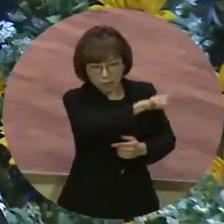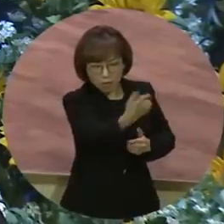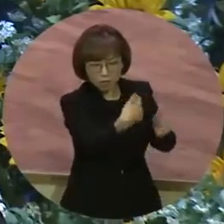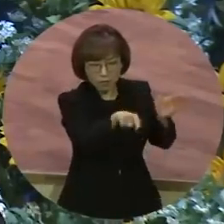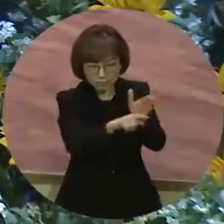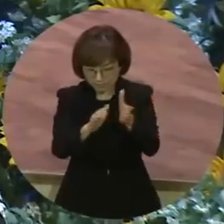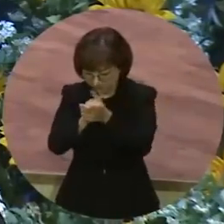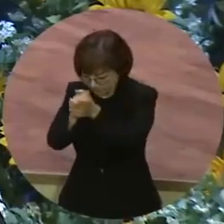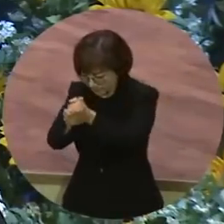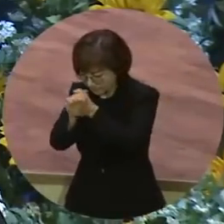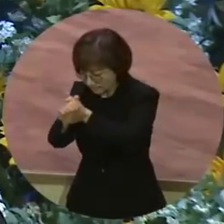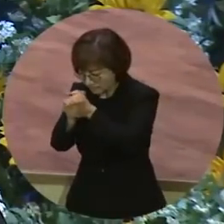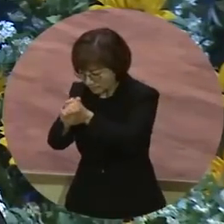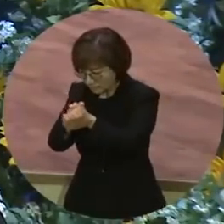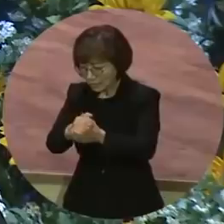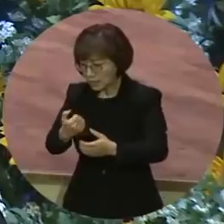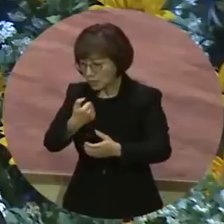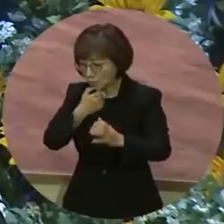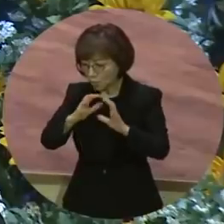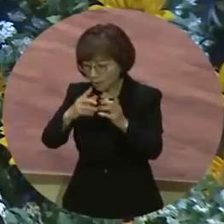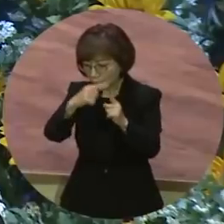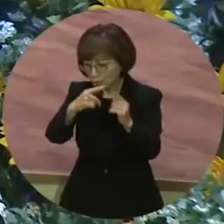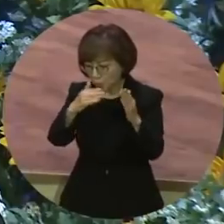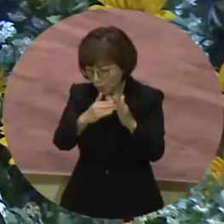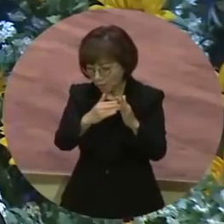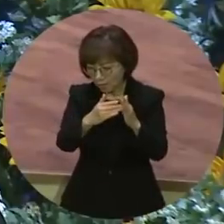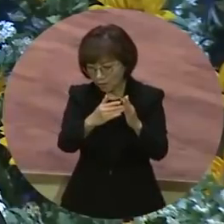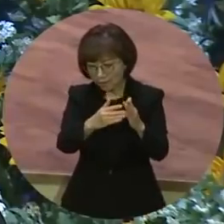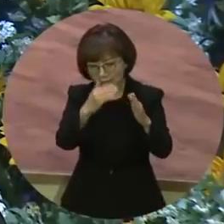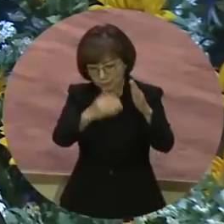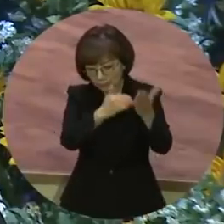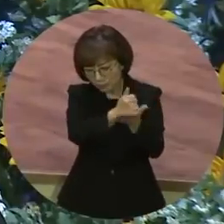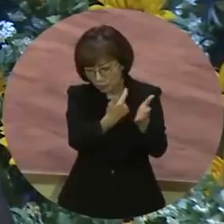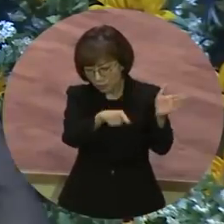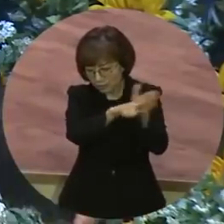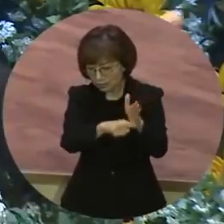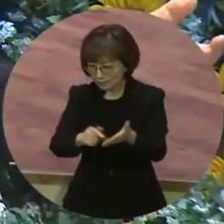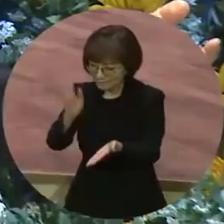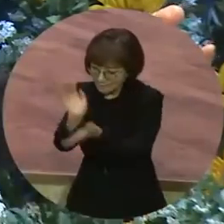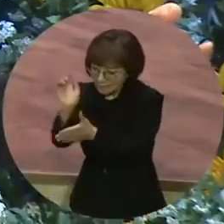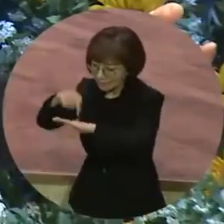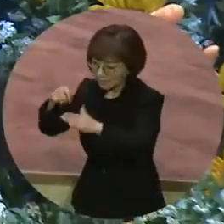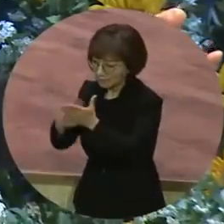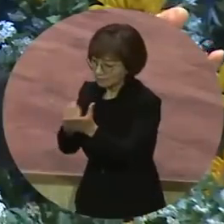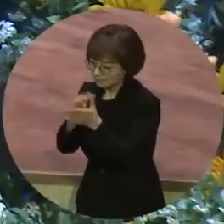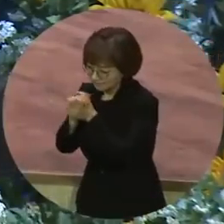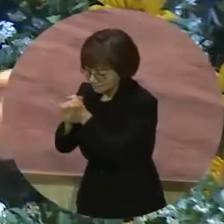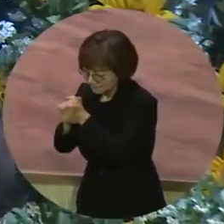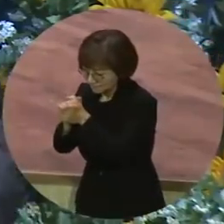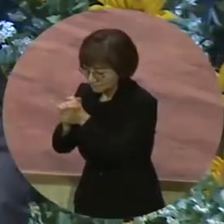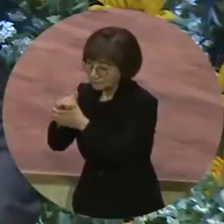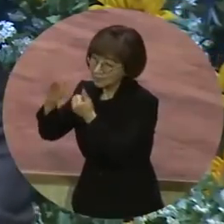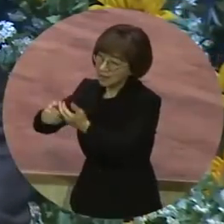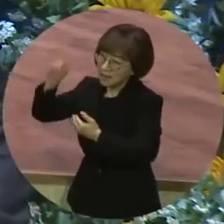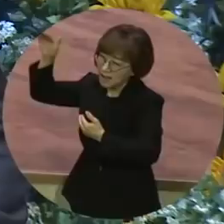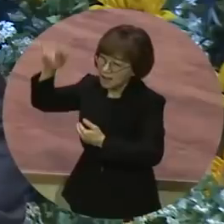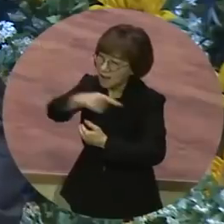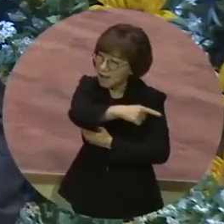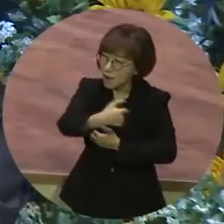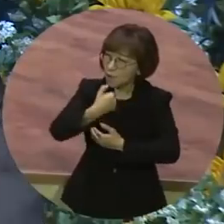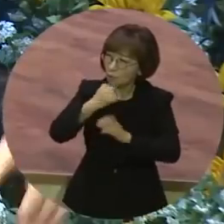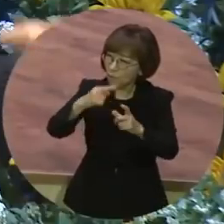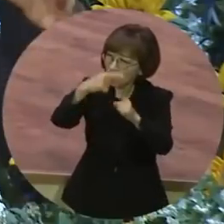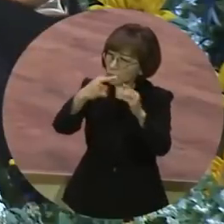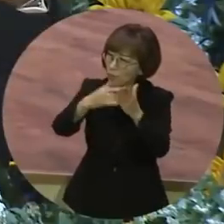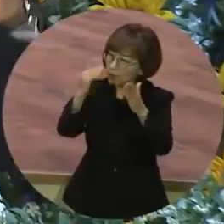막 집중해서 막 그리스도 심장으로 기도한다고. 그렇게 기도하는 거 본 적도 없어요. 로마 복음화 바울하고 뭔 상관이 있어.